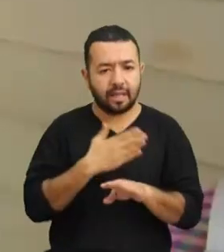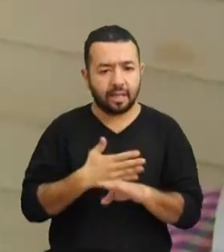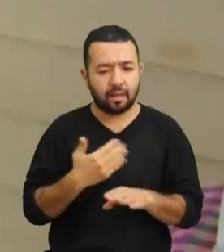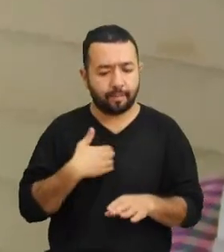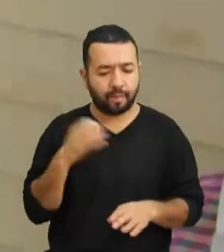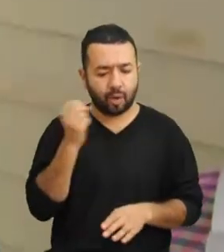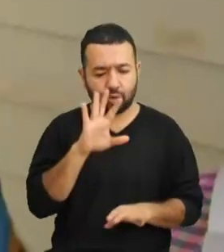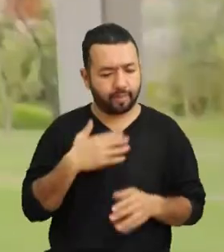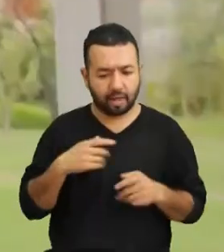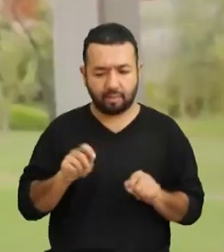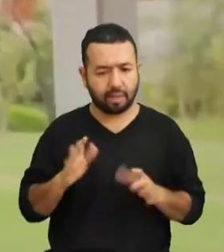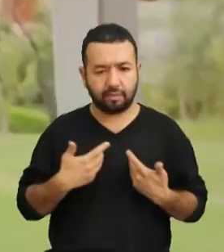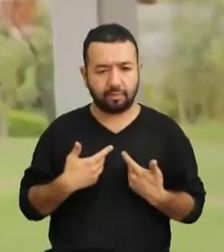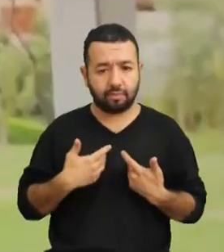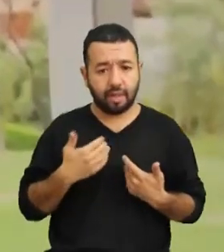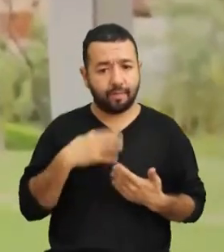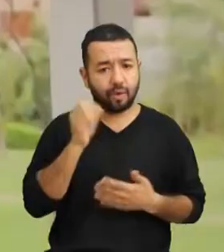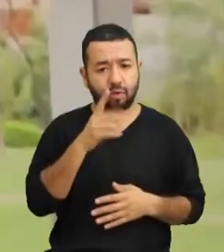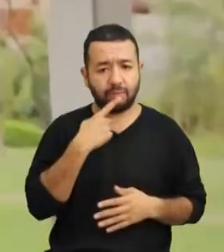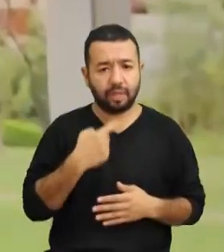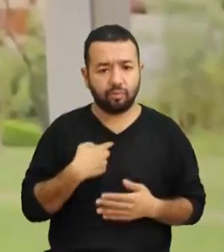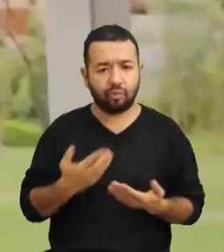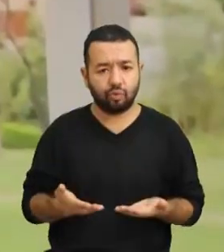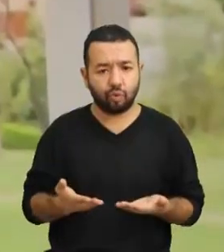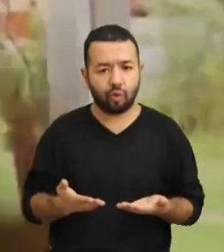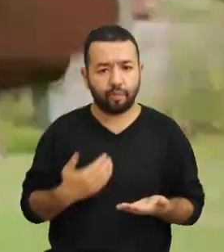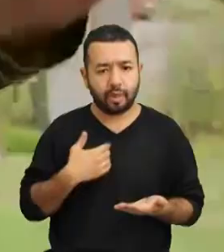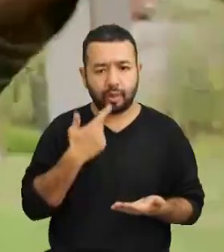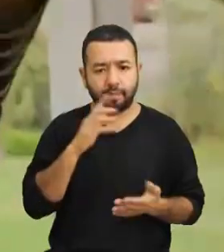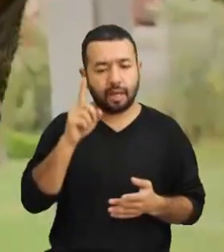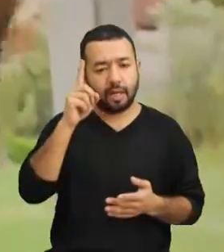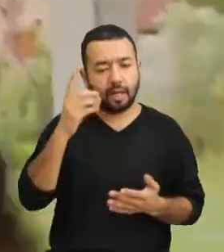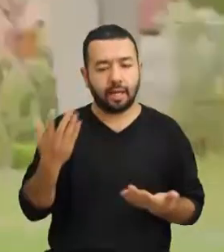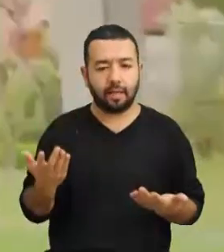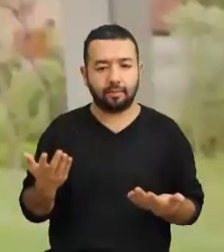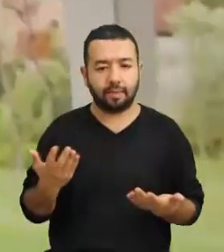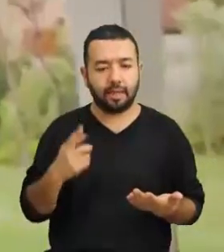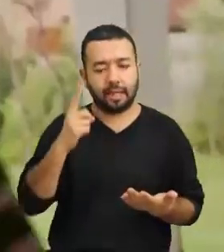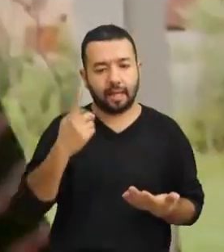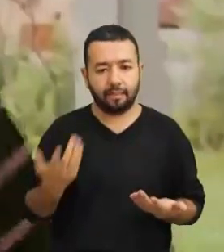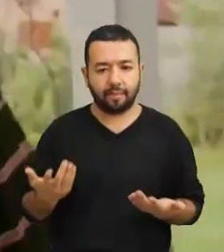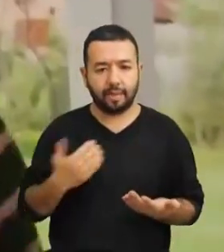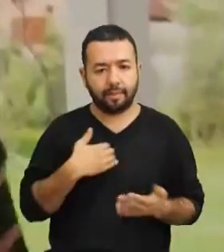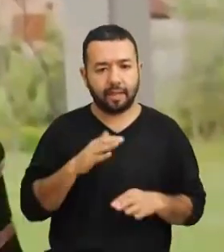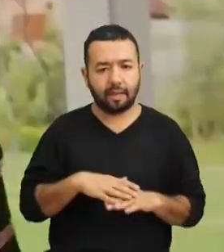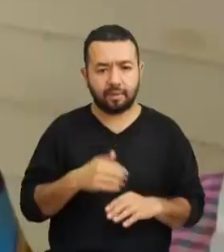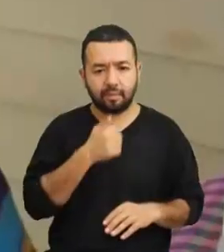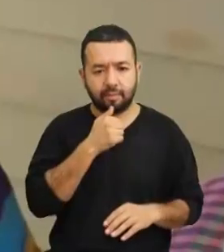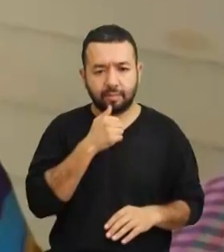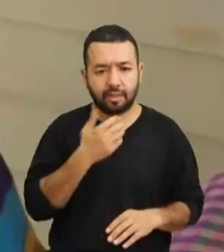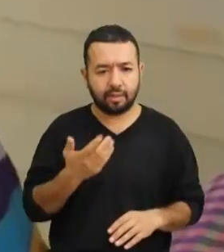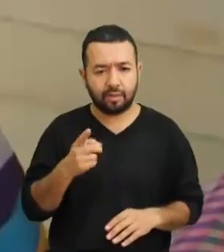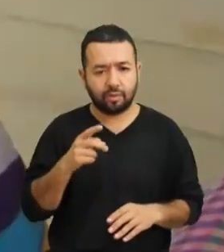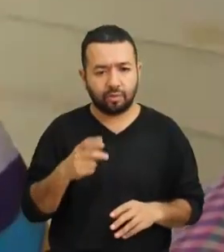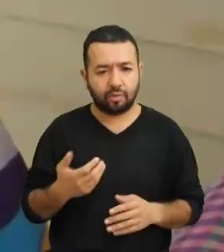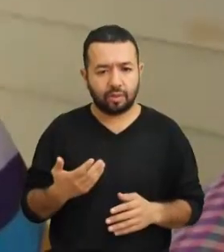Ben göndermedim baba. Ben göndermedim diyor. Ben göndermedim diyor. Allah'ım yarabbim. Ya Resulallah. Bir ne yapayım? Baba devinip duracağım